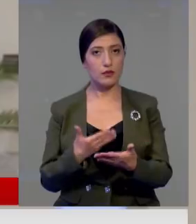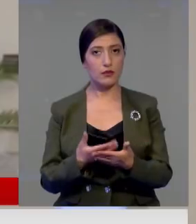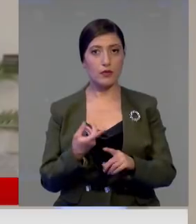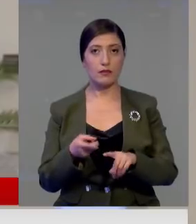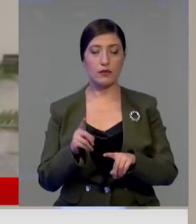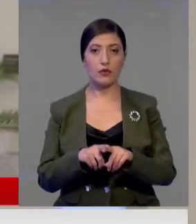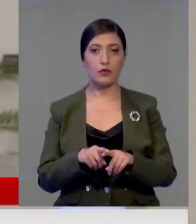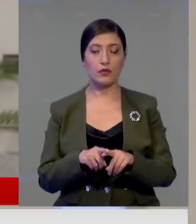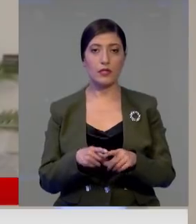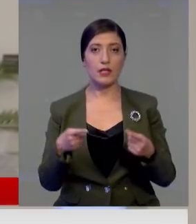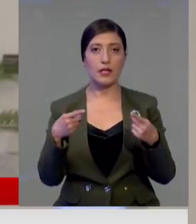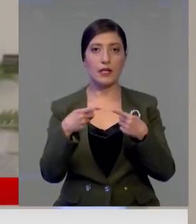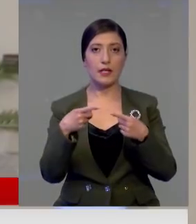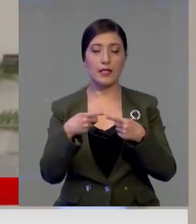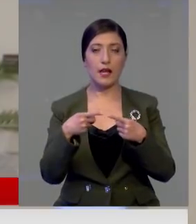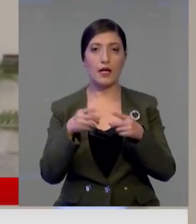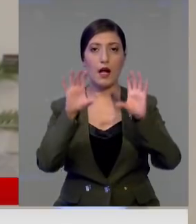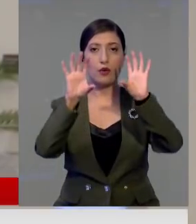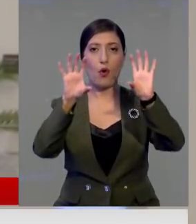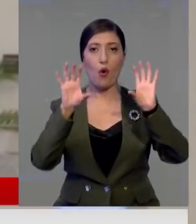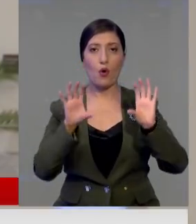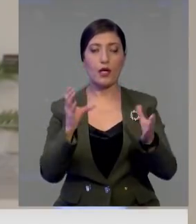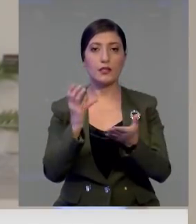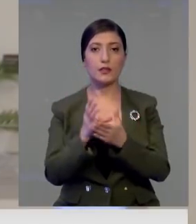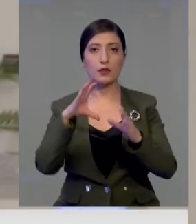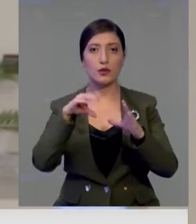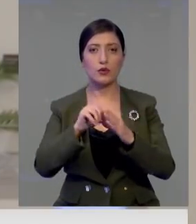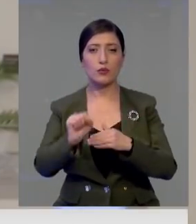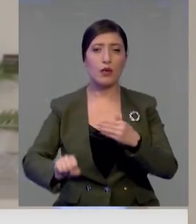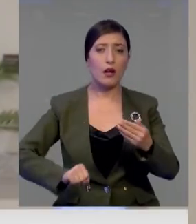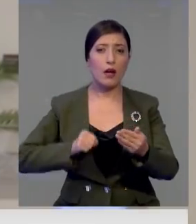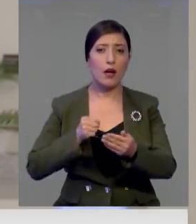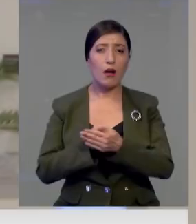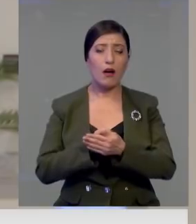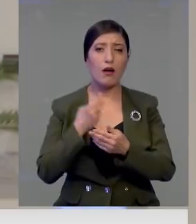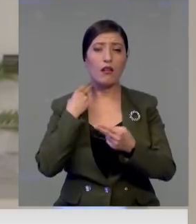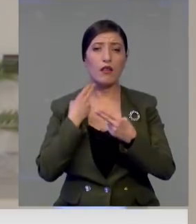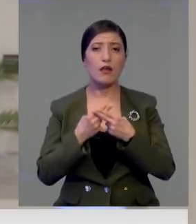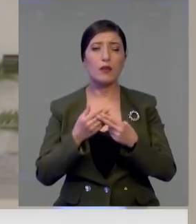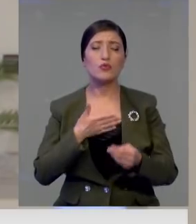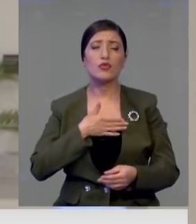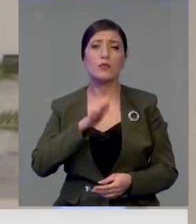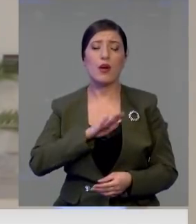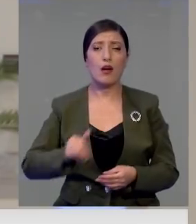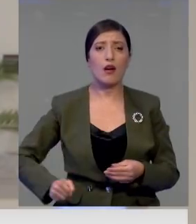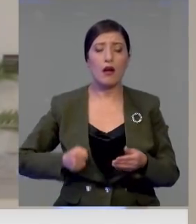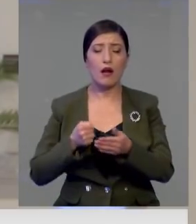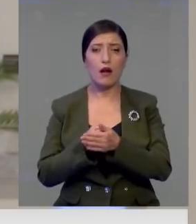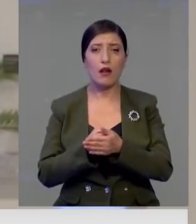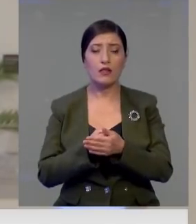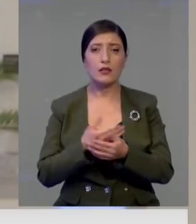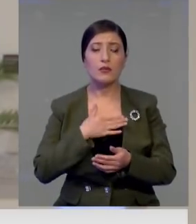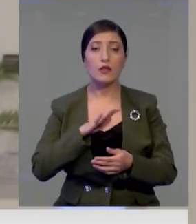քրեական նոր օրենսգրքում նույնպես ցմահազգազրկումը ազգային շեմը բարձրացվի մինչև 21 տարեկանից, ոչ թե